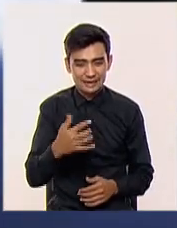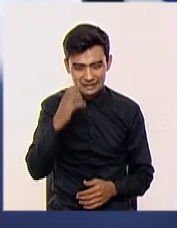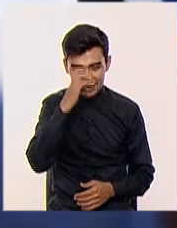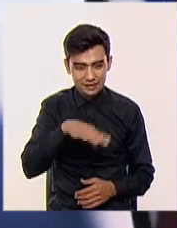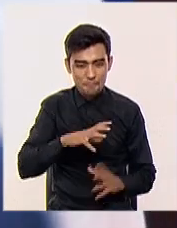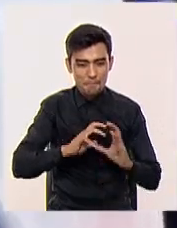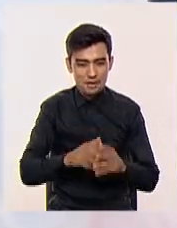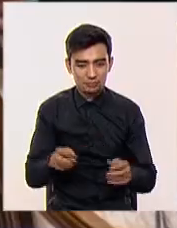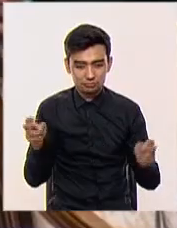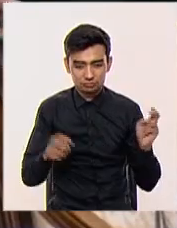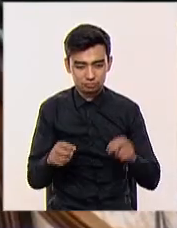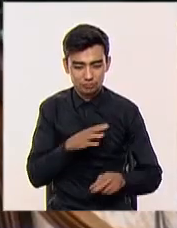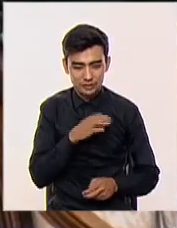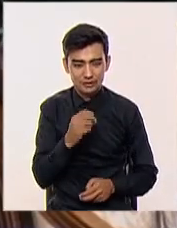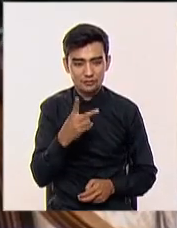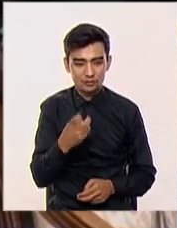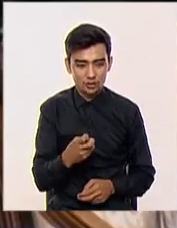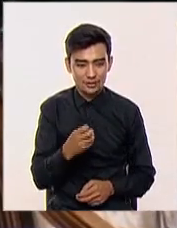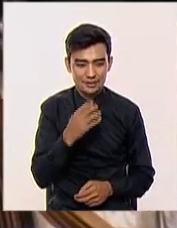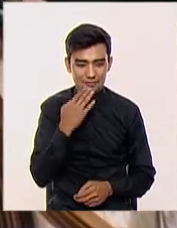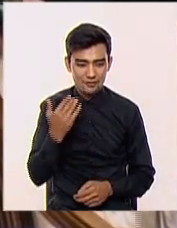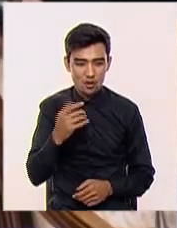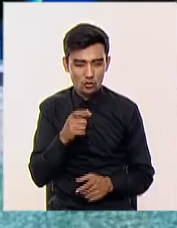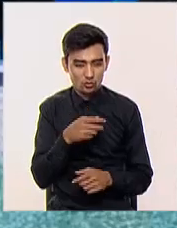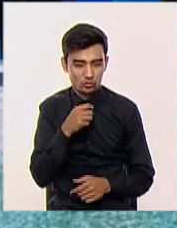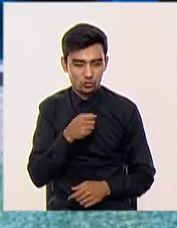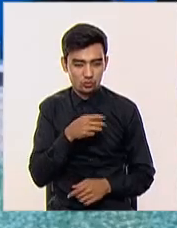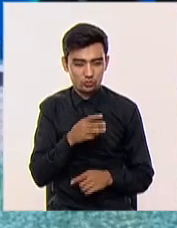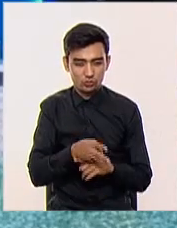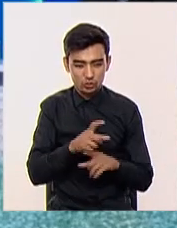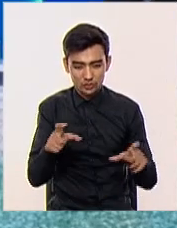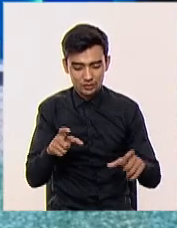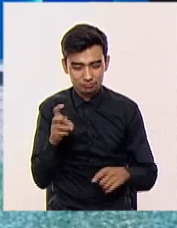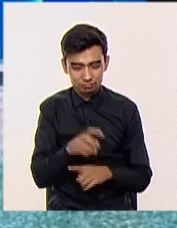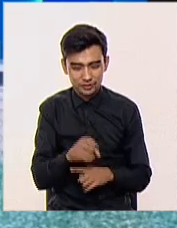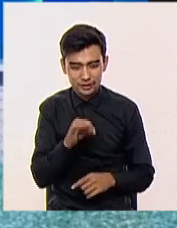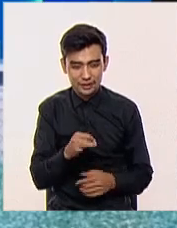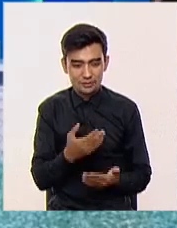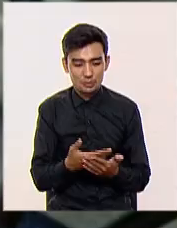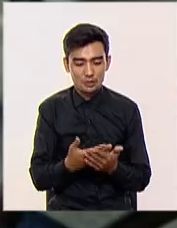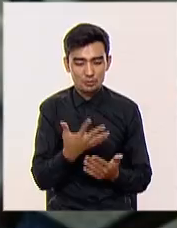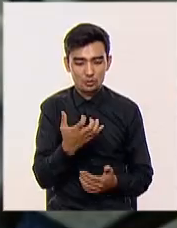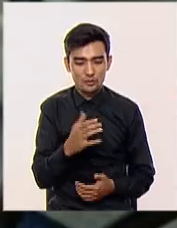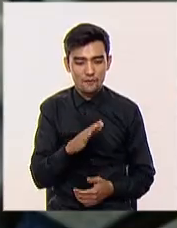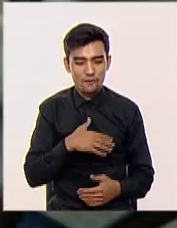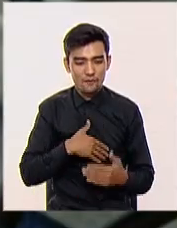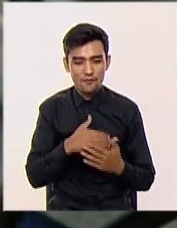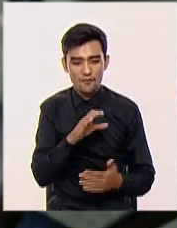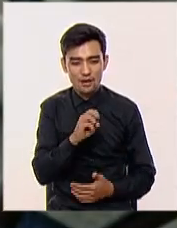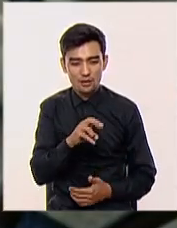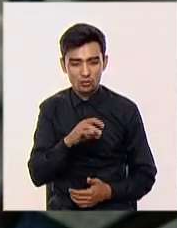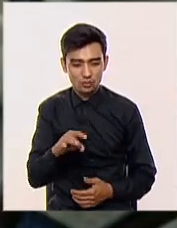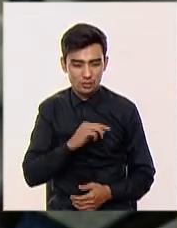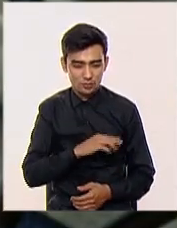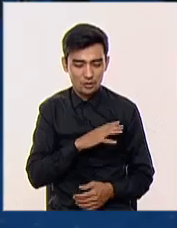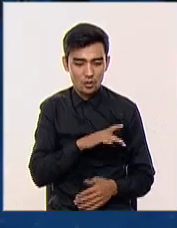мира. Аккредитовано около 200 иностранных журналистов. Было задействовано больше 500 волонтеров. Город